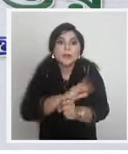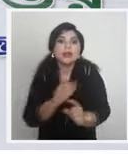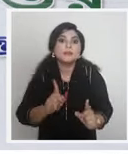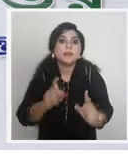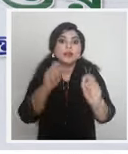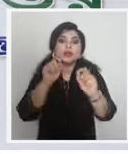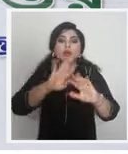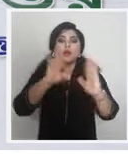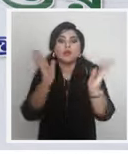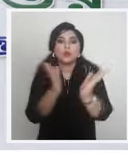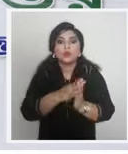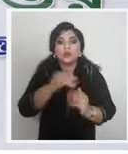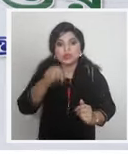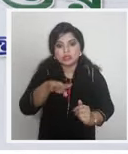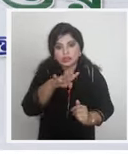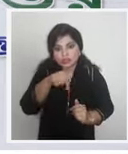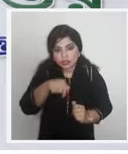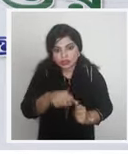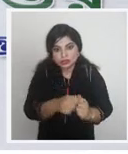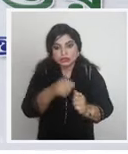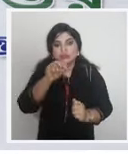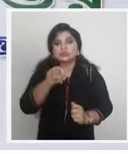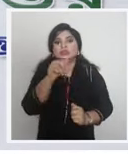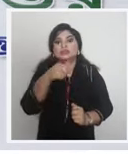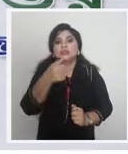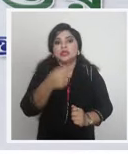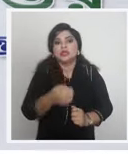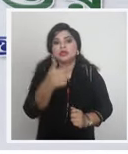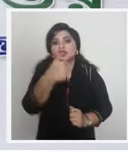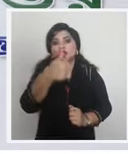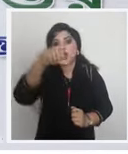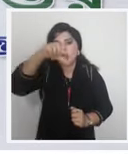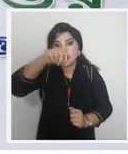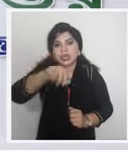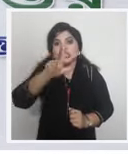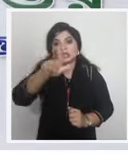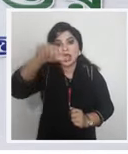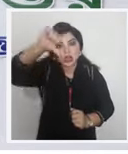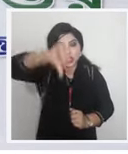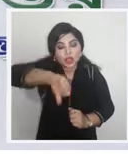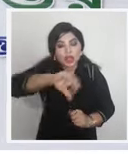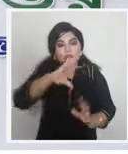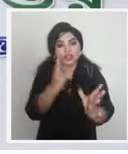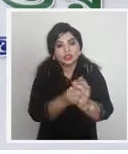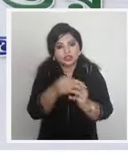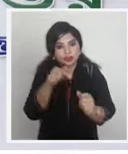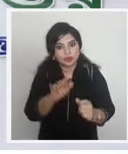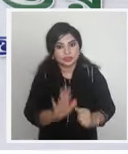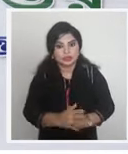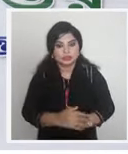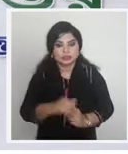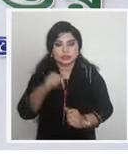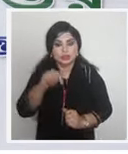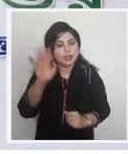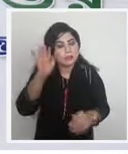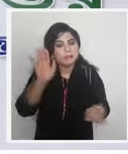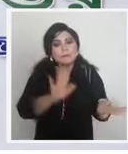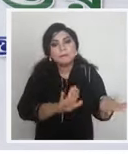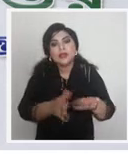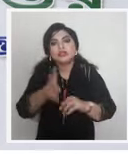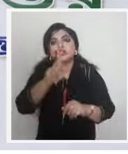বিশ্বে 24 ঘন্টা শনাক্ত হয়েছে 118,502 জন, এ পর্যন্ত সারা বিশ্বে শনাক্ত হয়েছেন